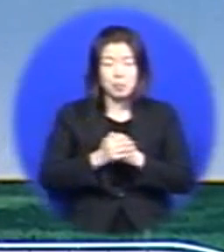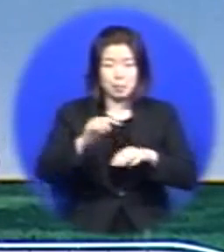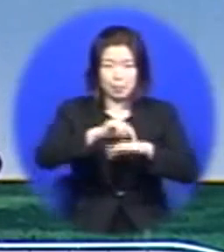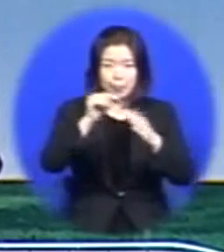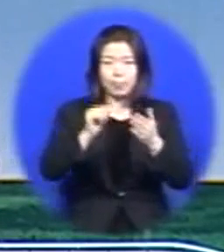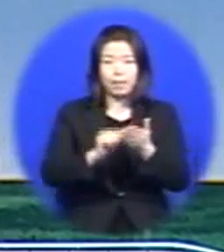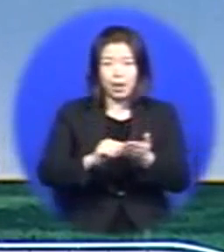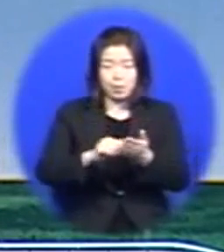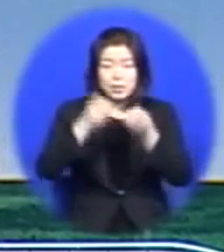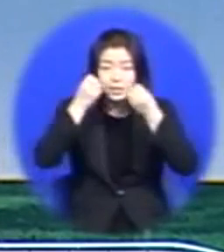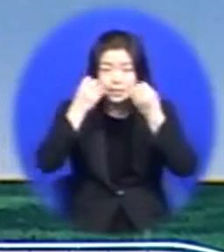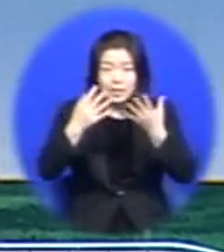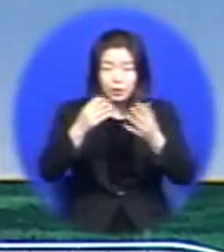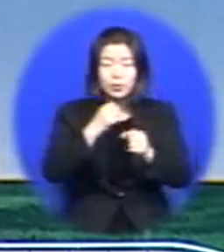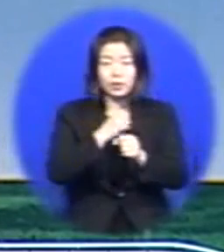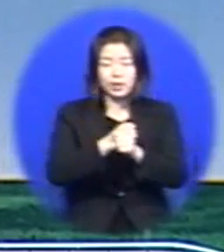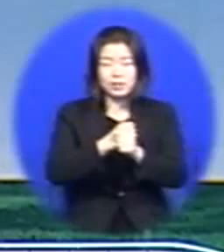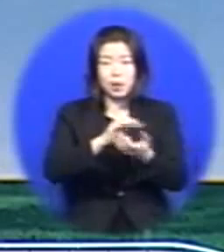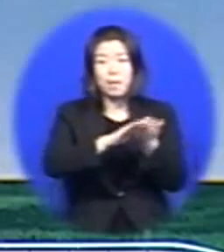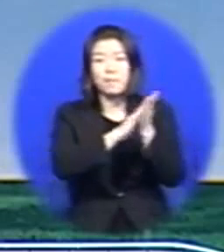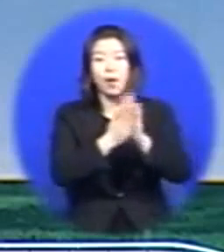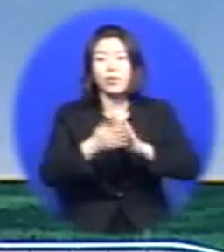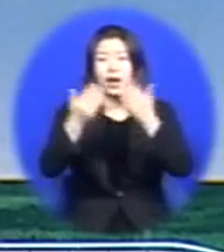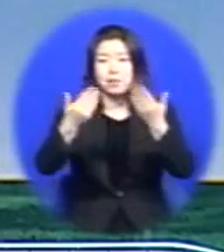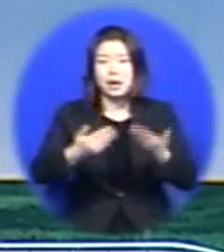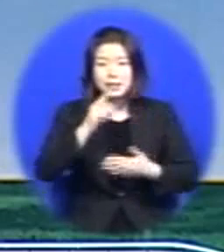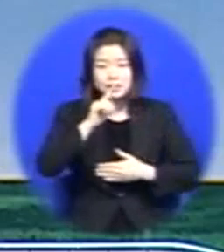마음을 새롭게 하여 변화를 받으라고 말한 겁니다.